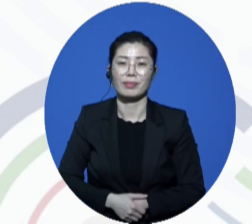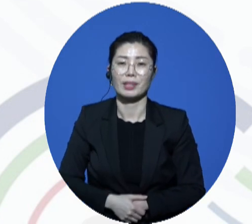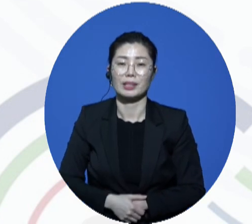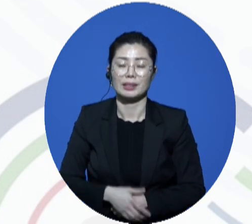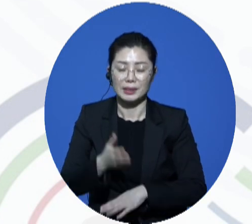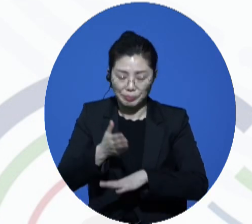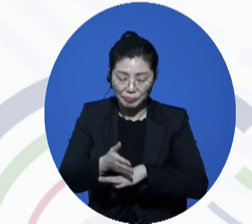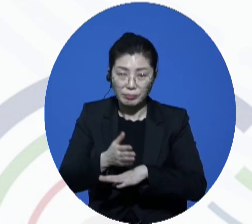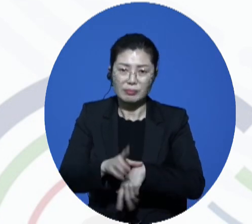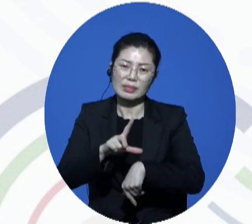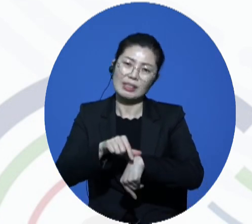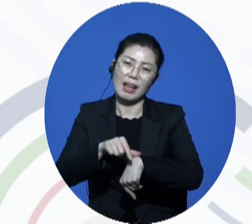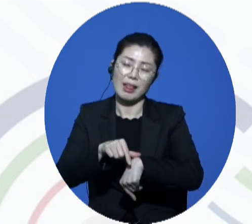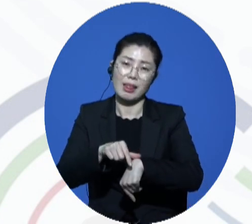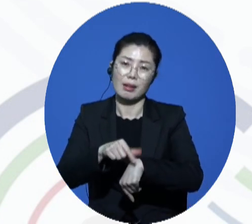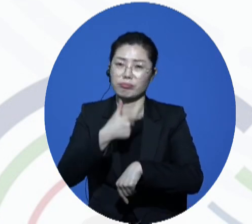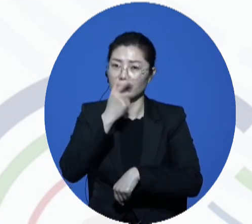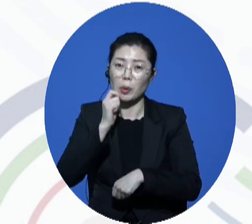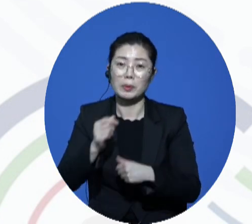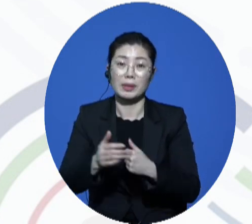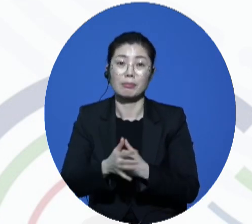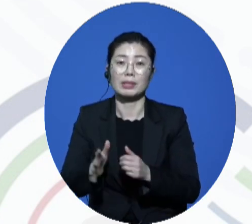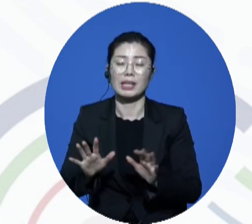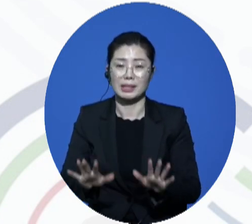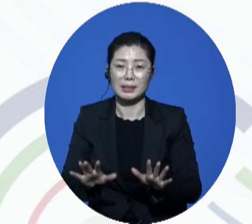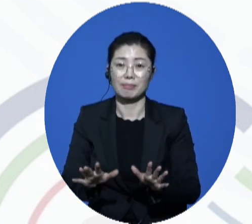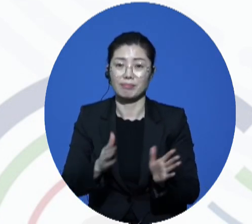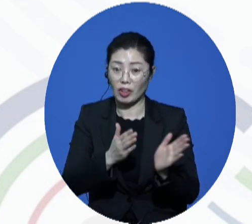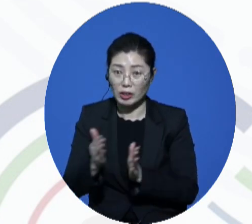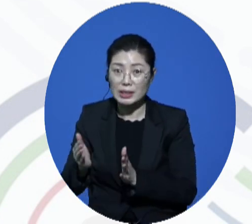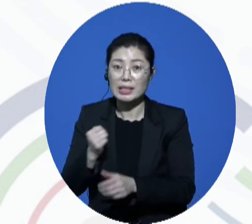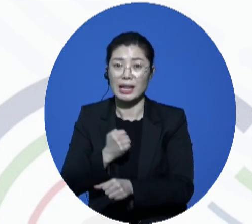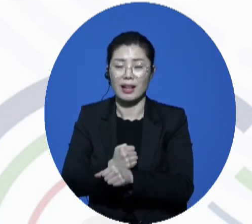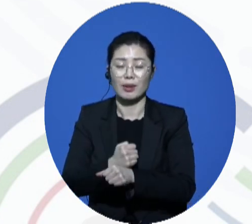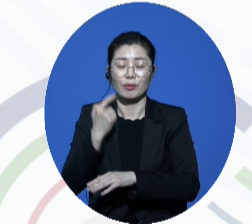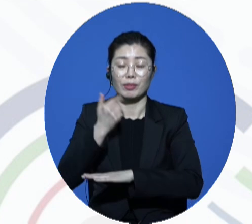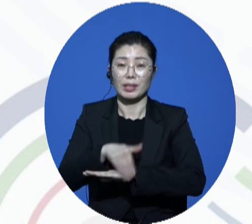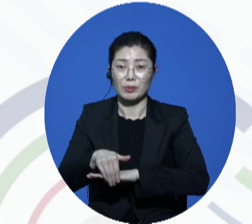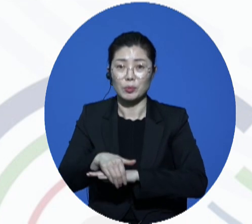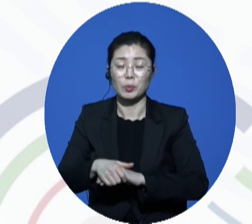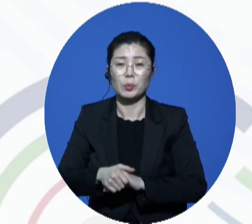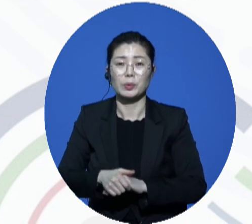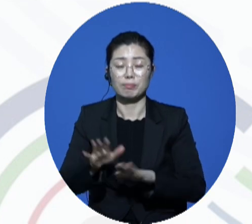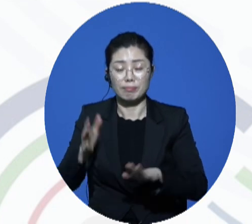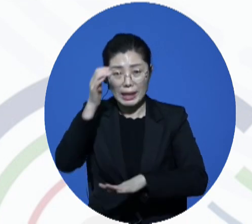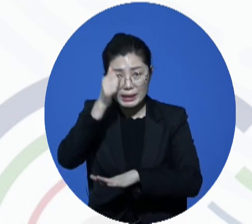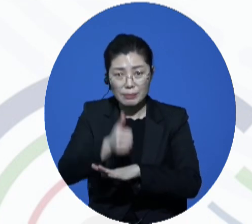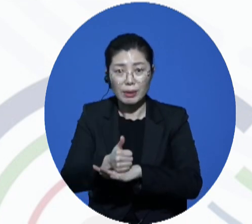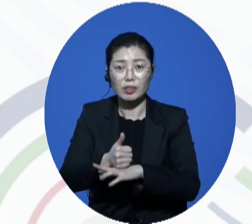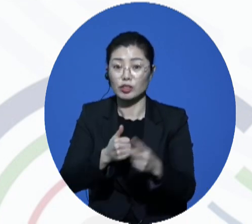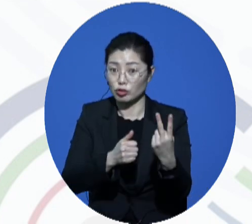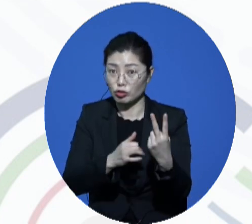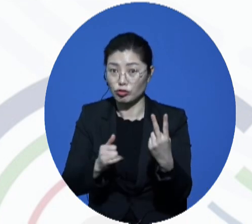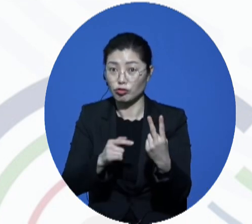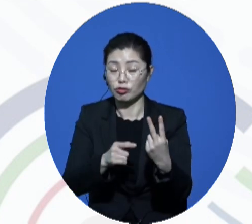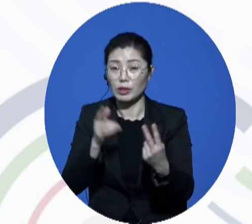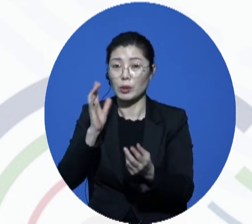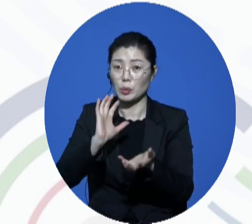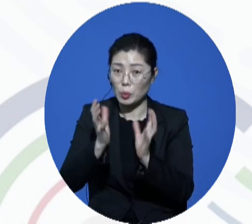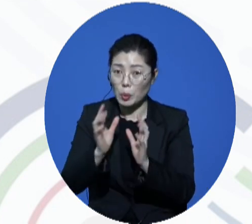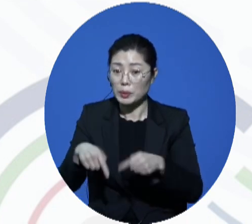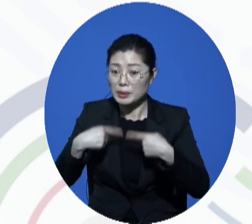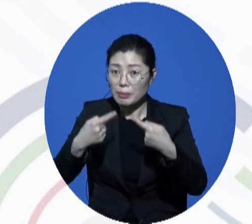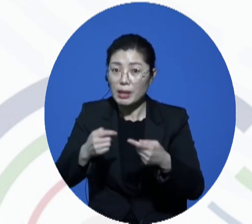네, 감사합니다. 시간 관계상 이제 이것으로 마무리를 하려고 하는데요. 마지막으로 그 오늘 발제하신 두 분과 그